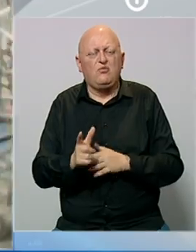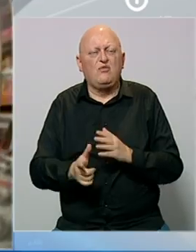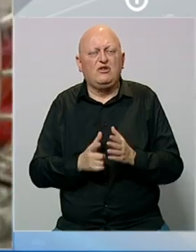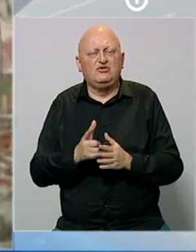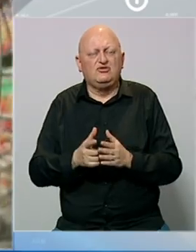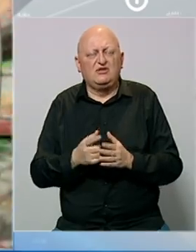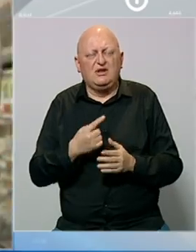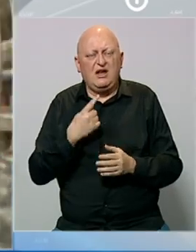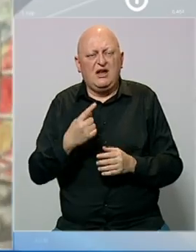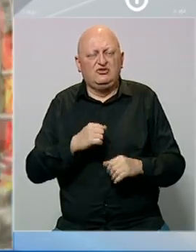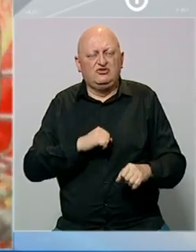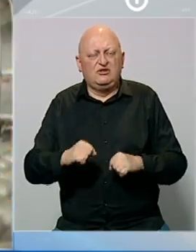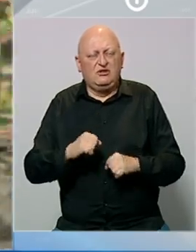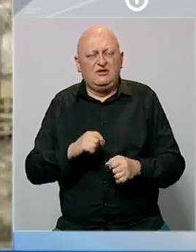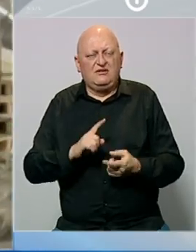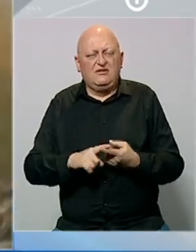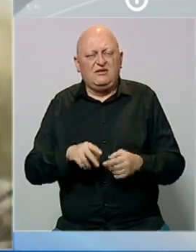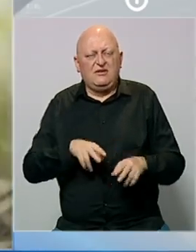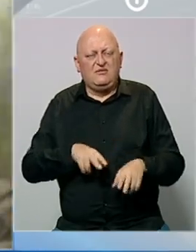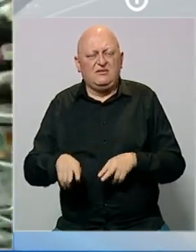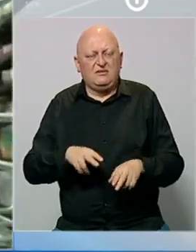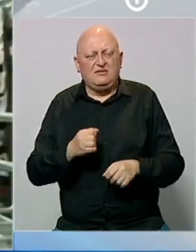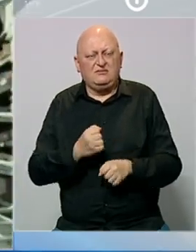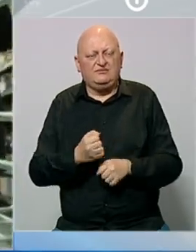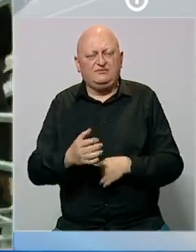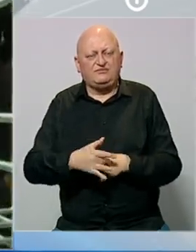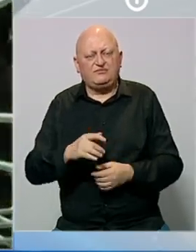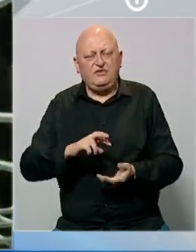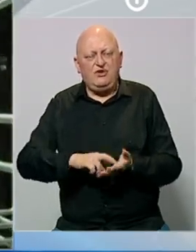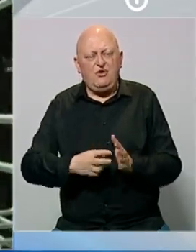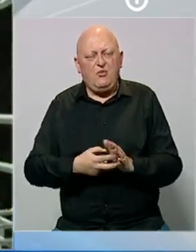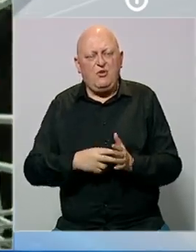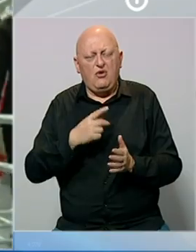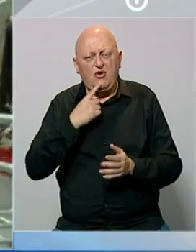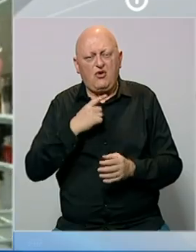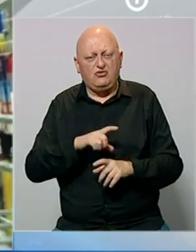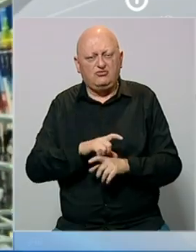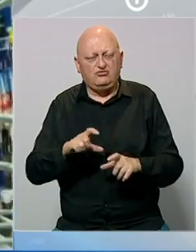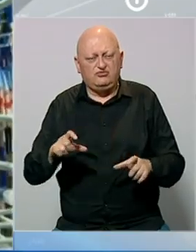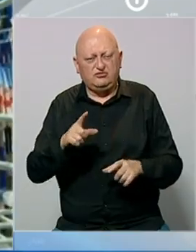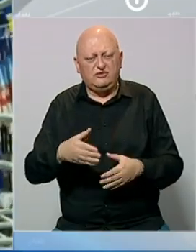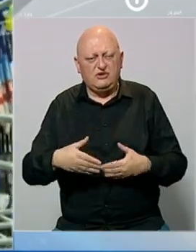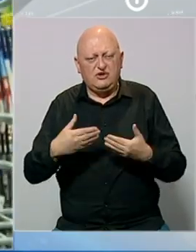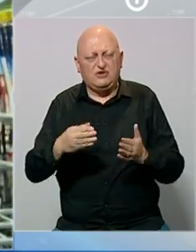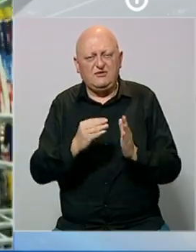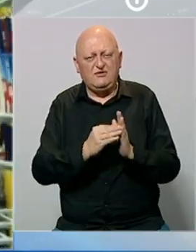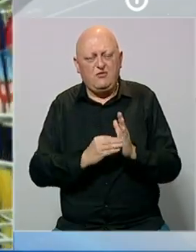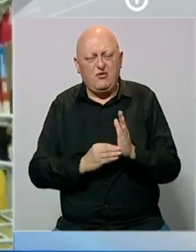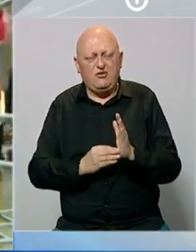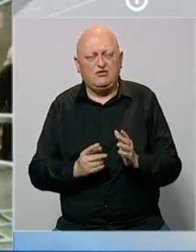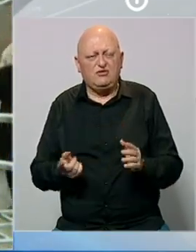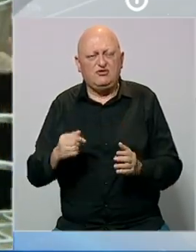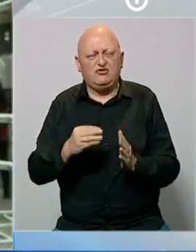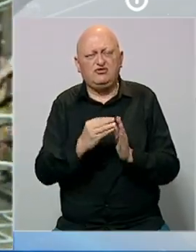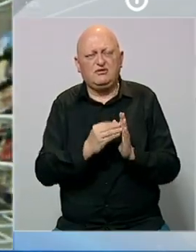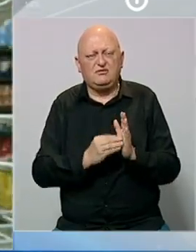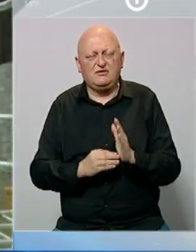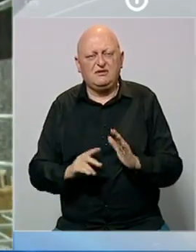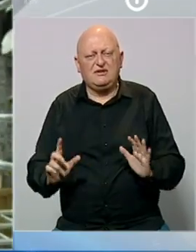međuvremenu je, ističu iz direkcije, od Federalnog ministarstva rada i socijalne politike, koje je bilo zaduženo da dostavi podatke, stigao spisak